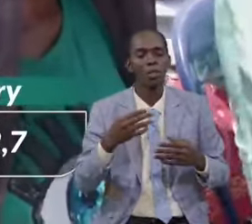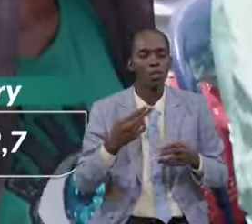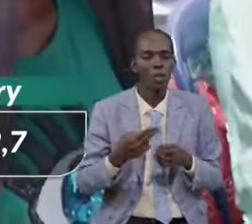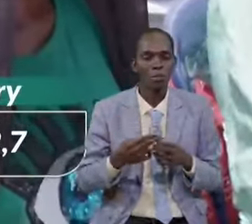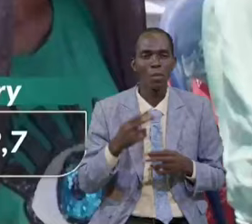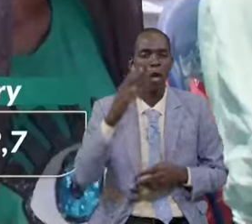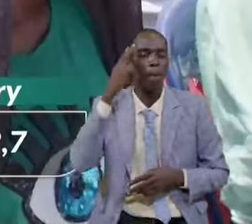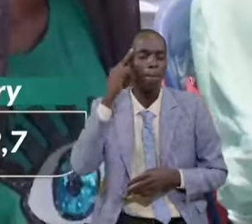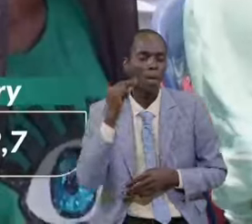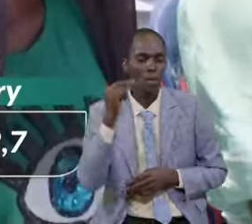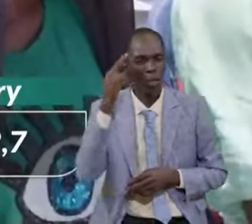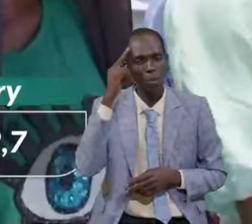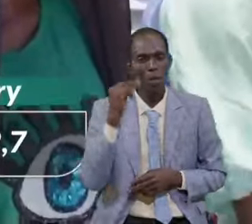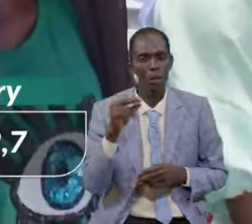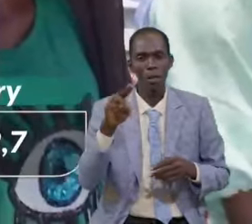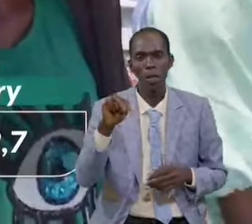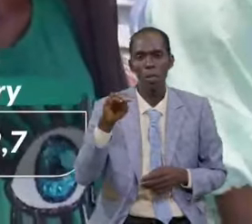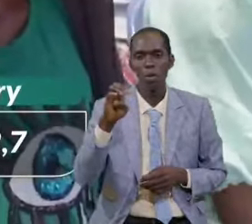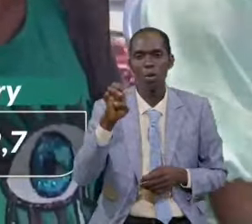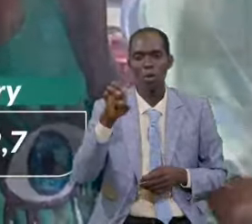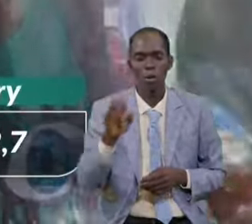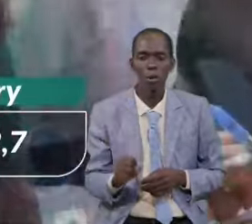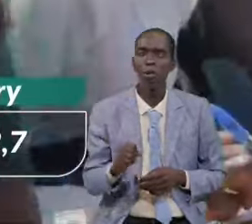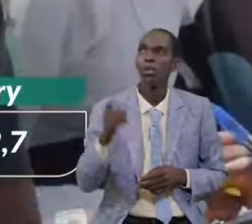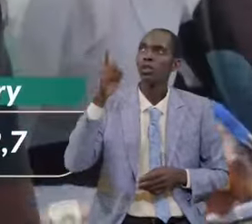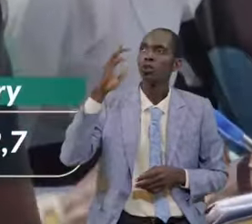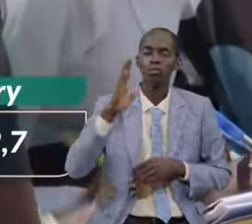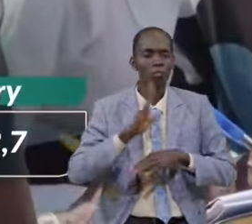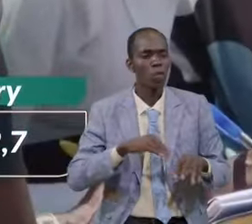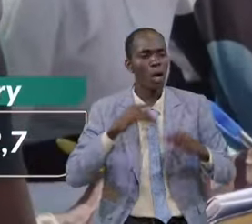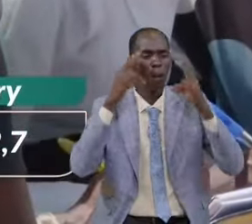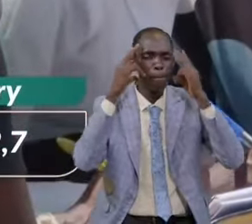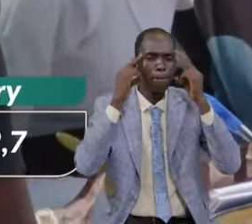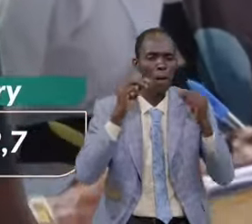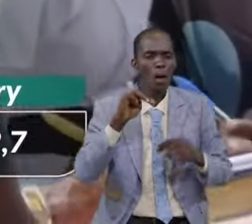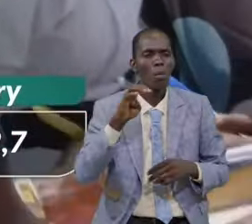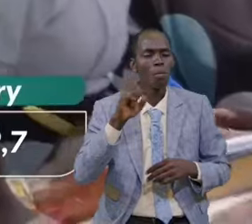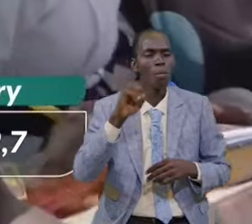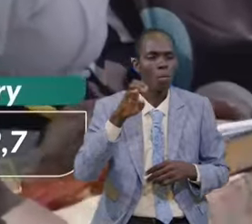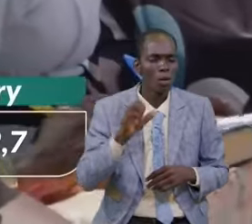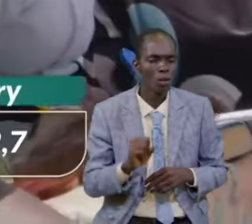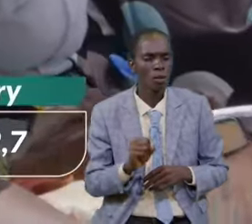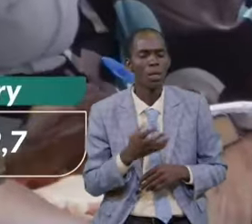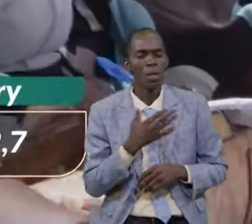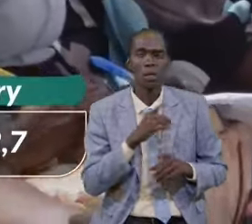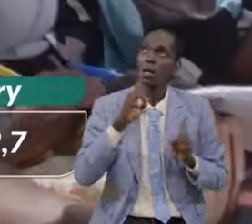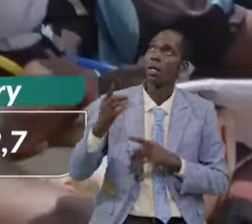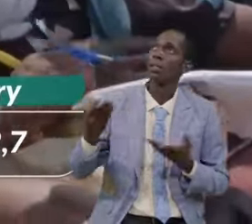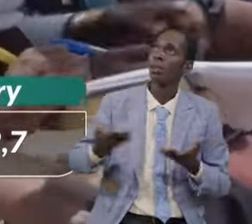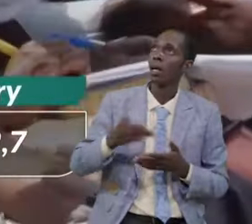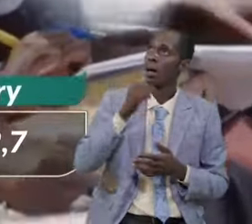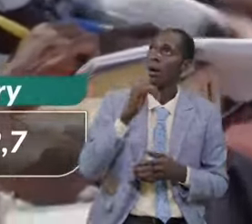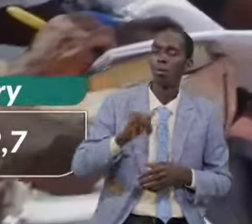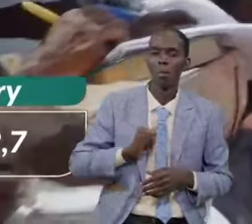Moïse a dit, me voici. Il a nommé parce qu'il voulait faire quelque chose avec lui. Samuel.